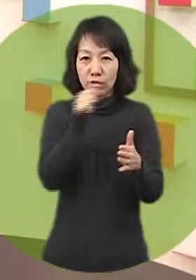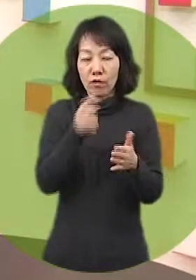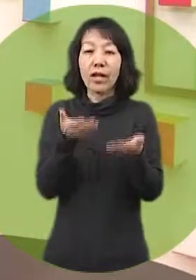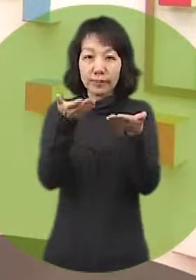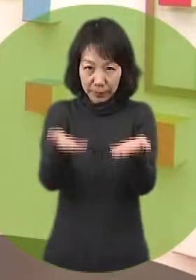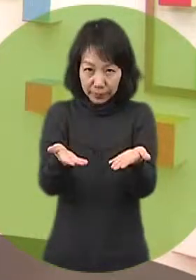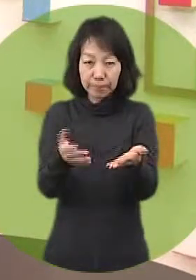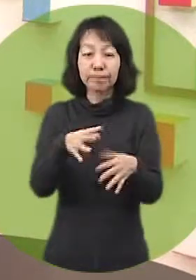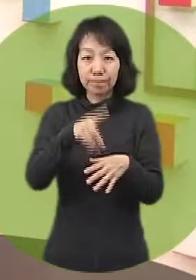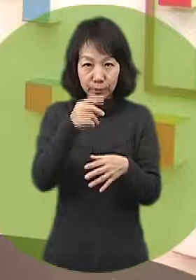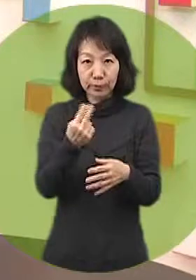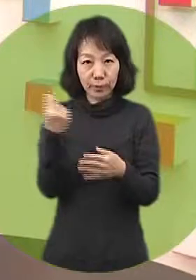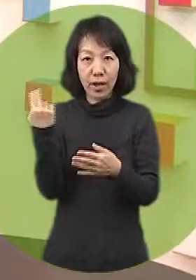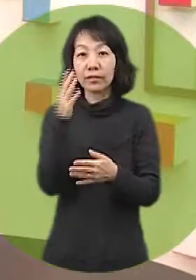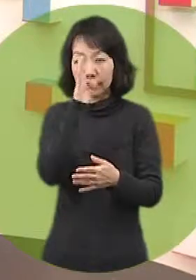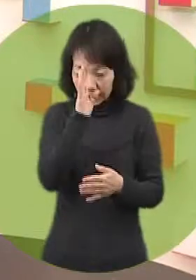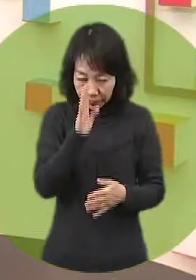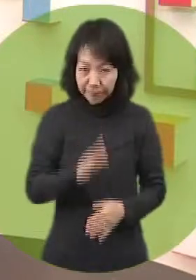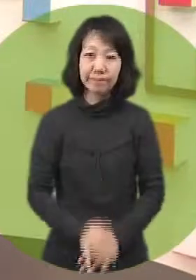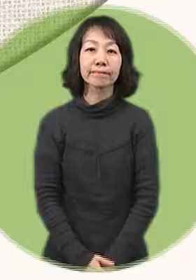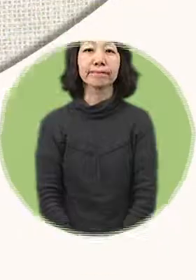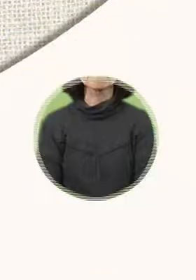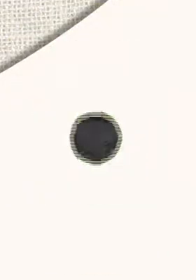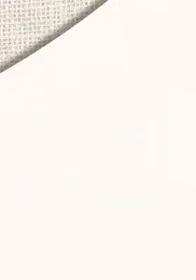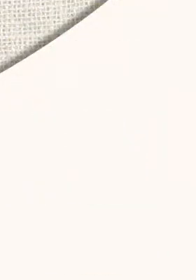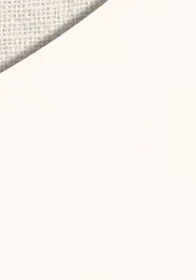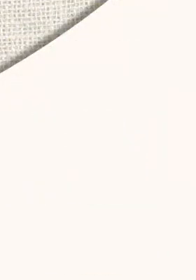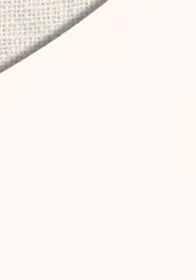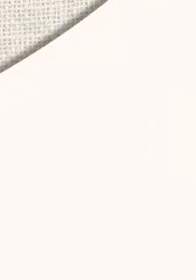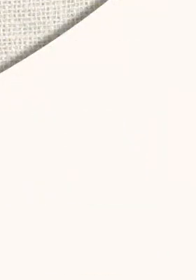。まずはこちらをご覧ください。